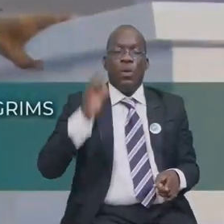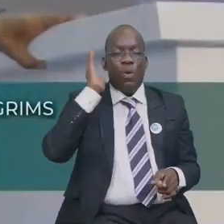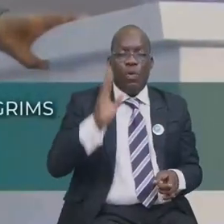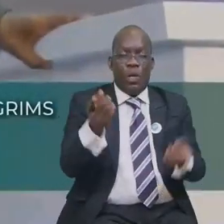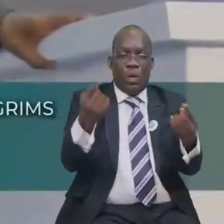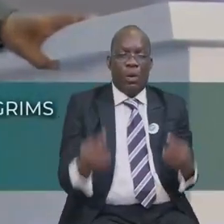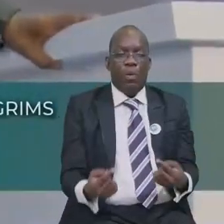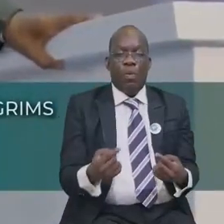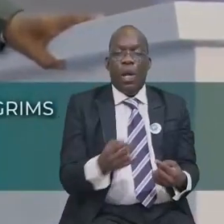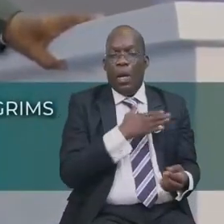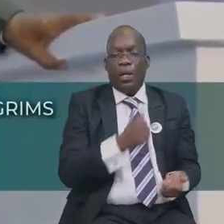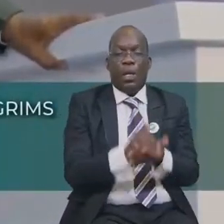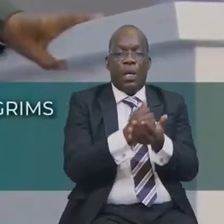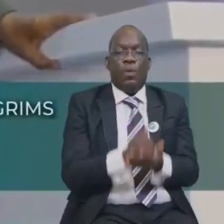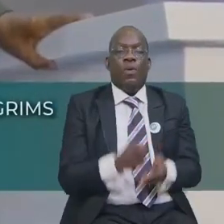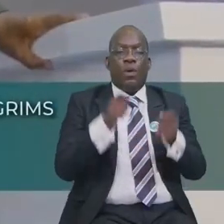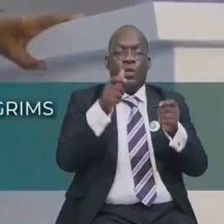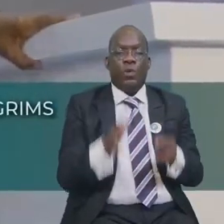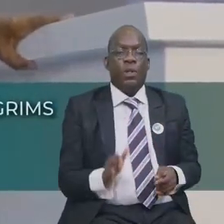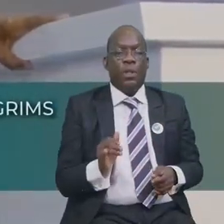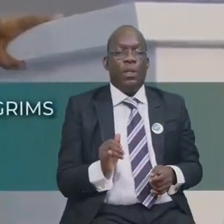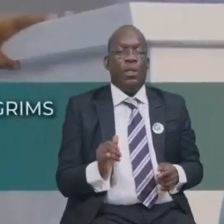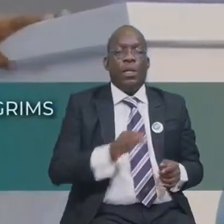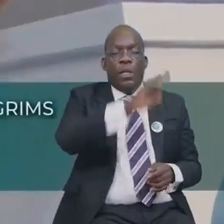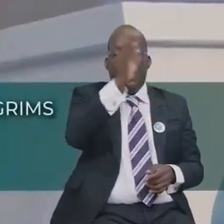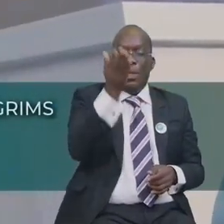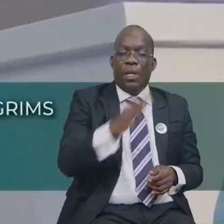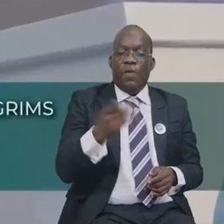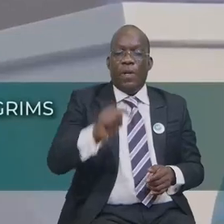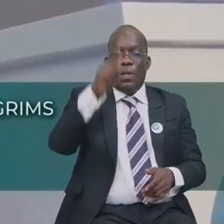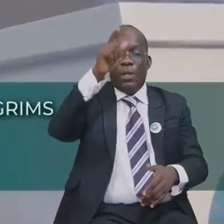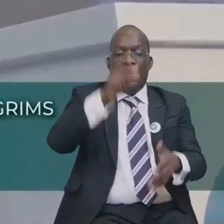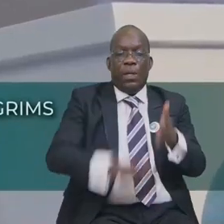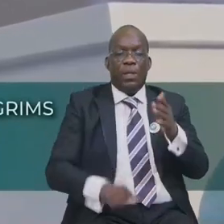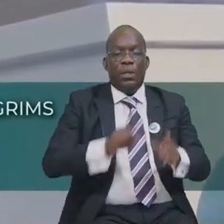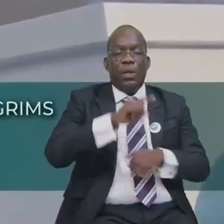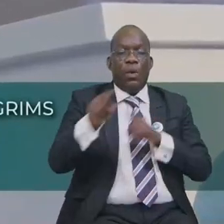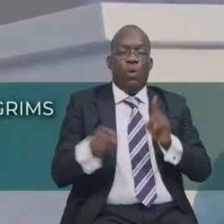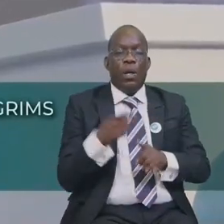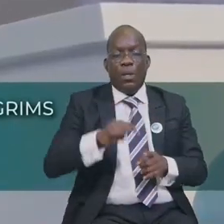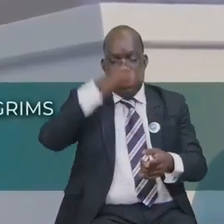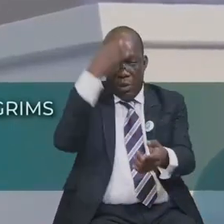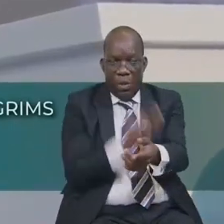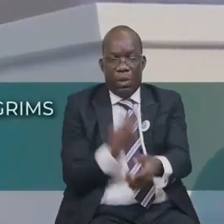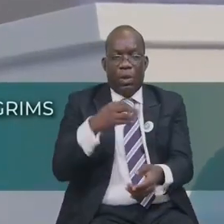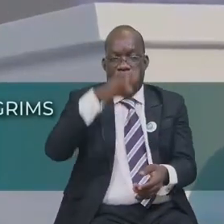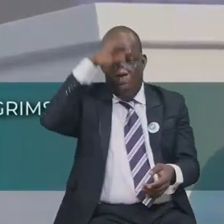Seigneur fera justice promptement. Mais quand le Fils de l'homme viendra,